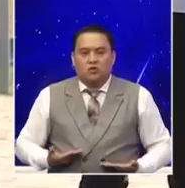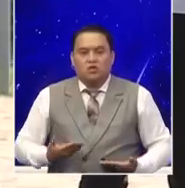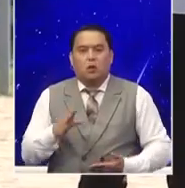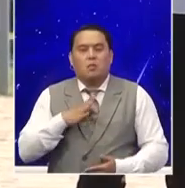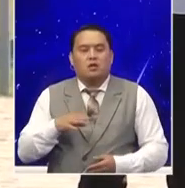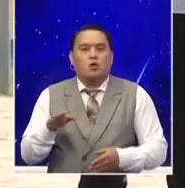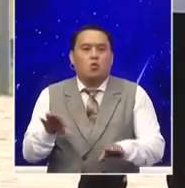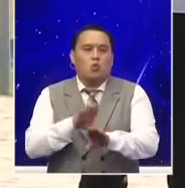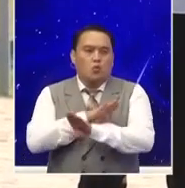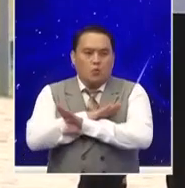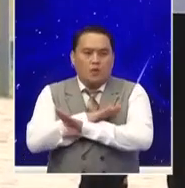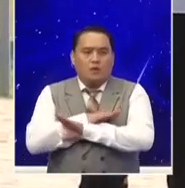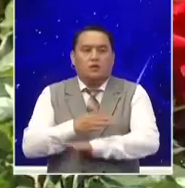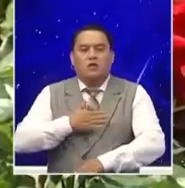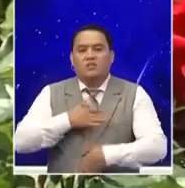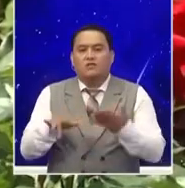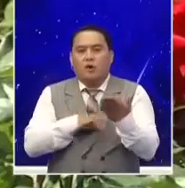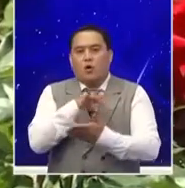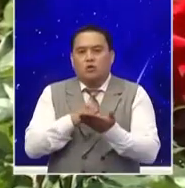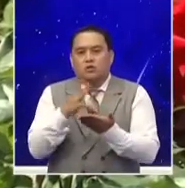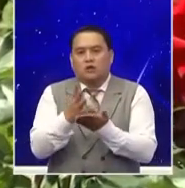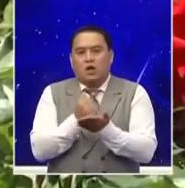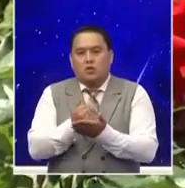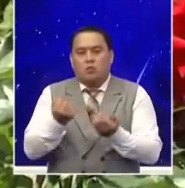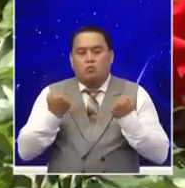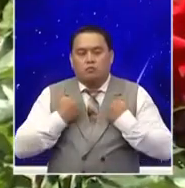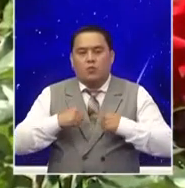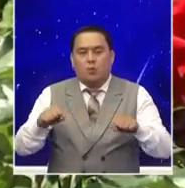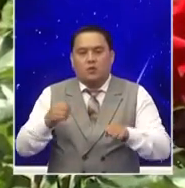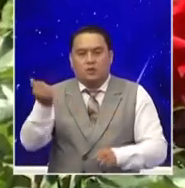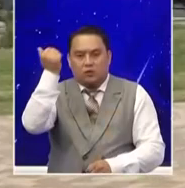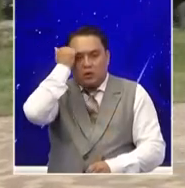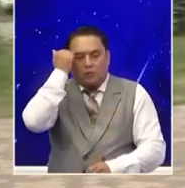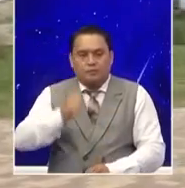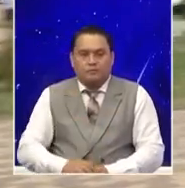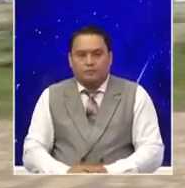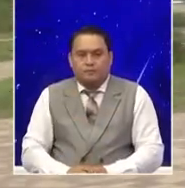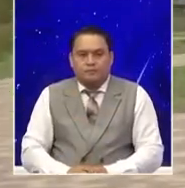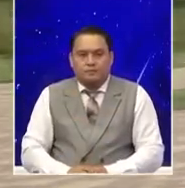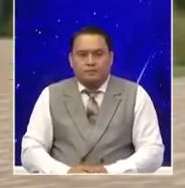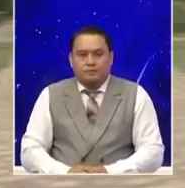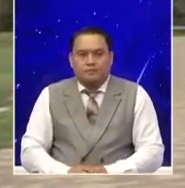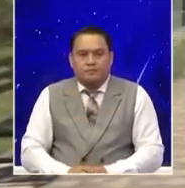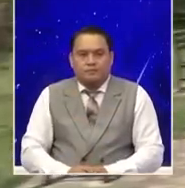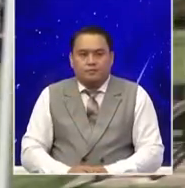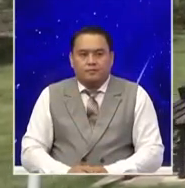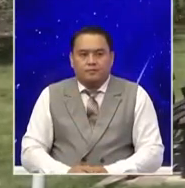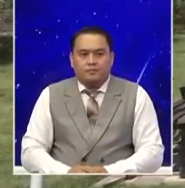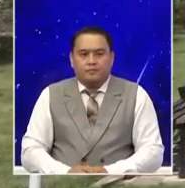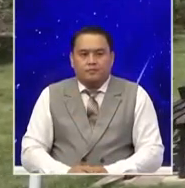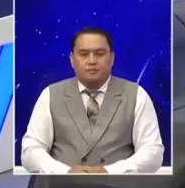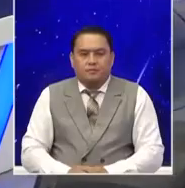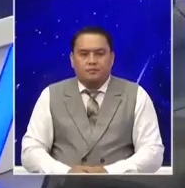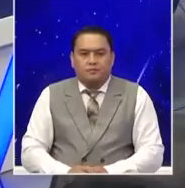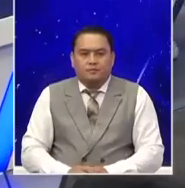была прервана, но стены нашего города сохранят его подвиг на долгие годы. Рустам Аралбаев, Хайрат Костурганов, телеканал ЖТСУ.